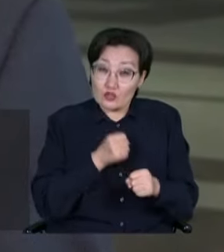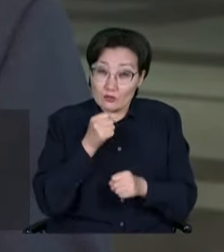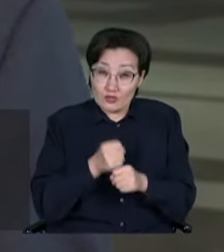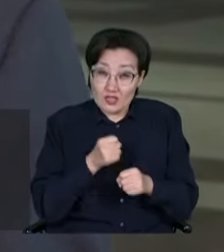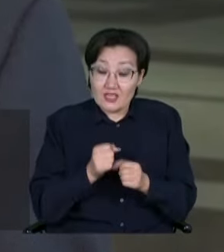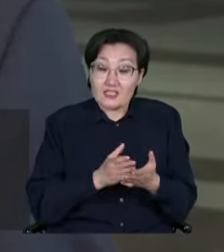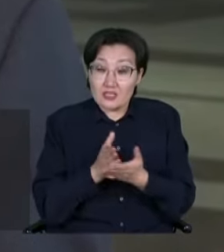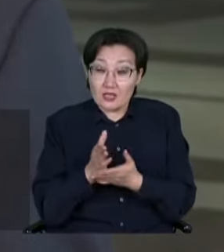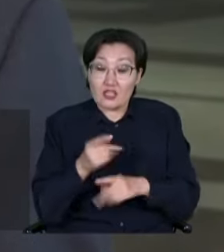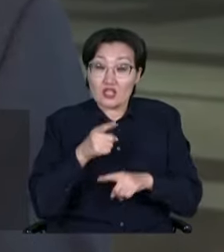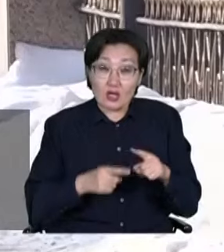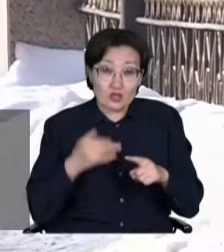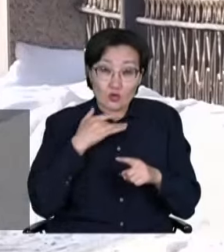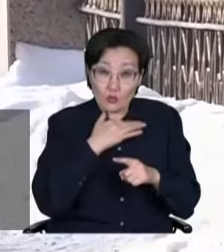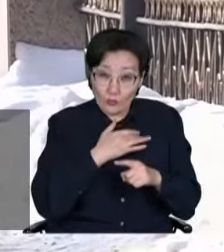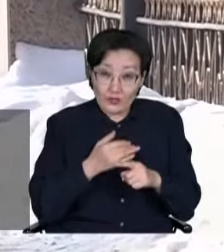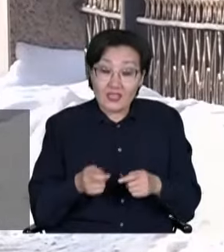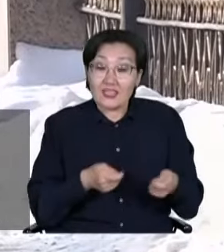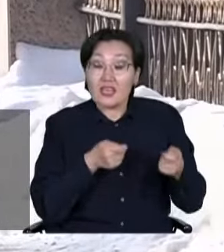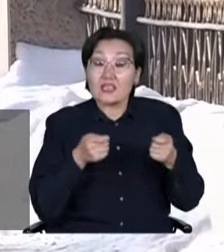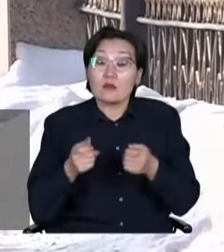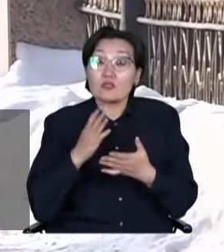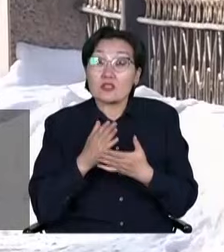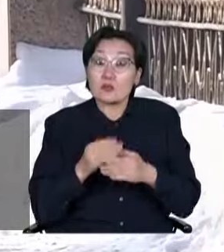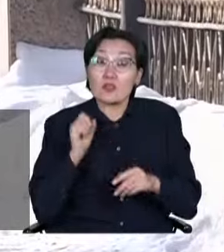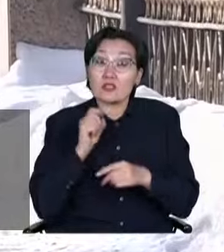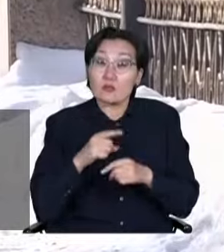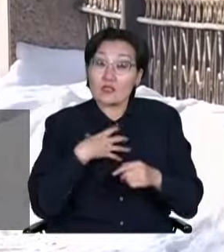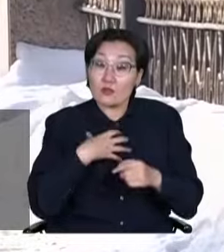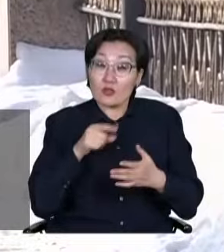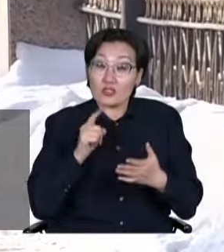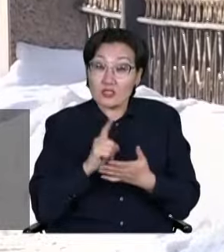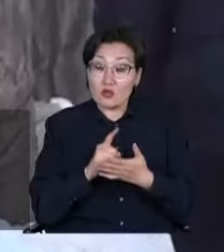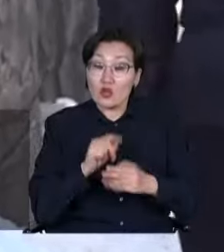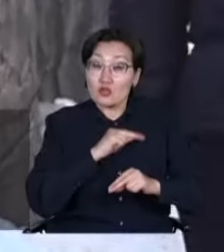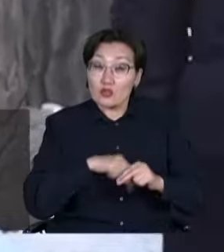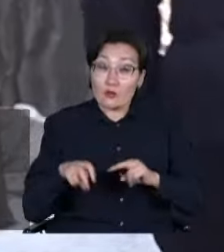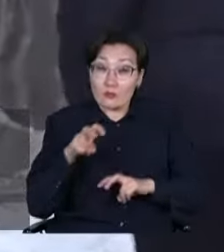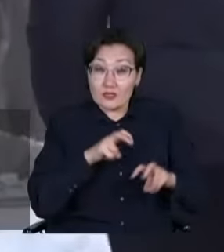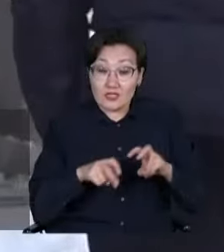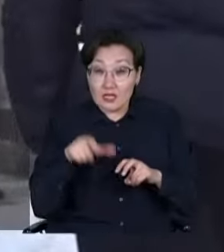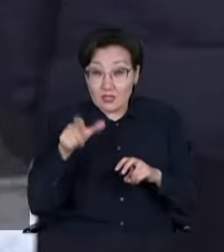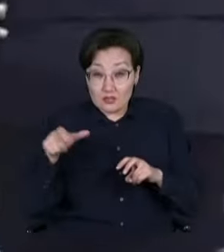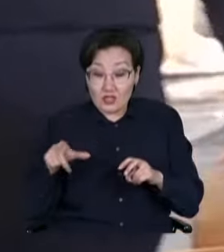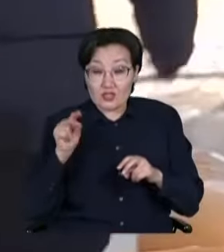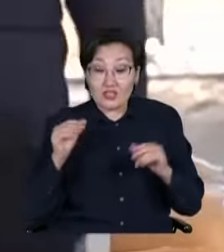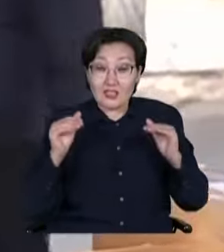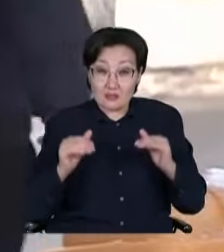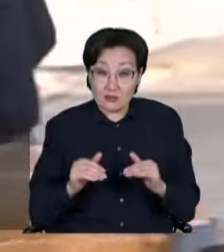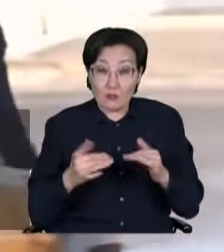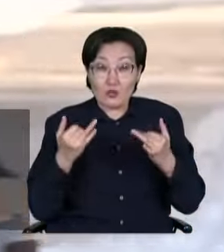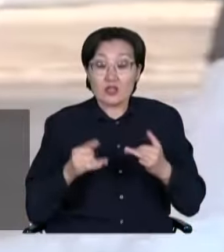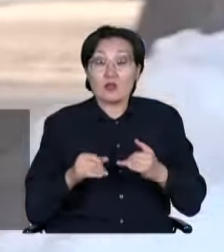түсіп жатыр дейді. Бұл жақсы үрдіс. Қасым Жомарт Тоқаев жүктеген тағы бір маңызды міндет екі қолға бір күрек таппай жүрген азаматтар санын азайту.